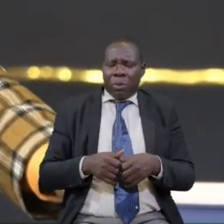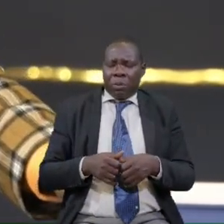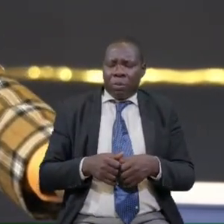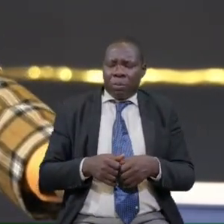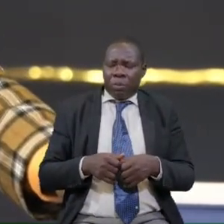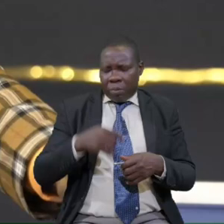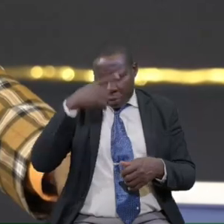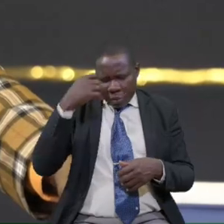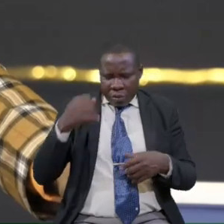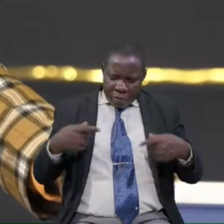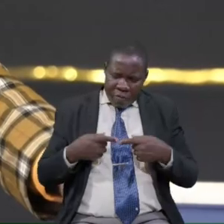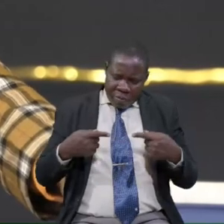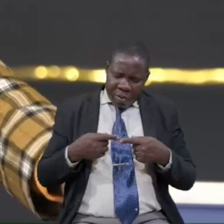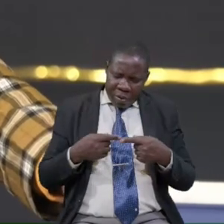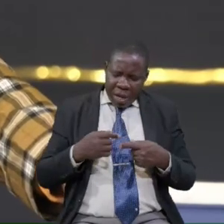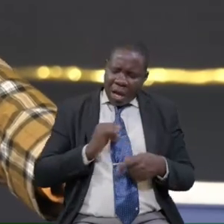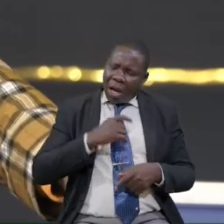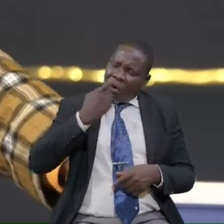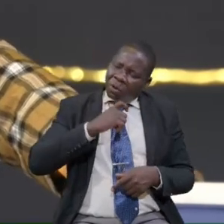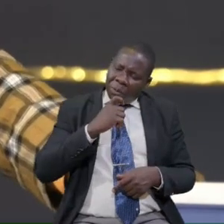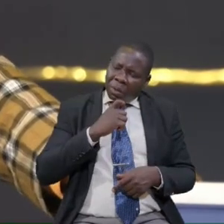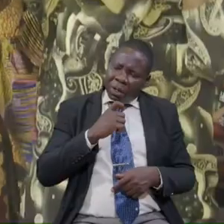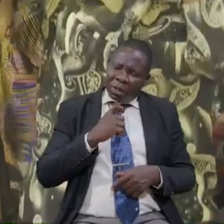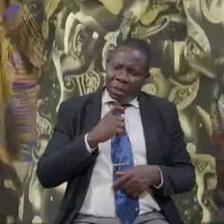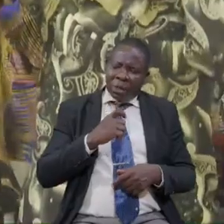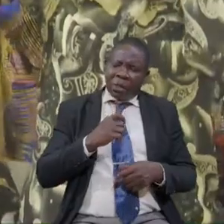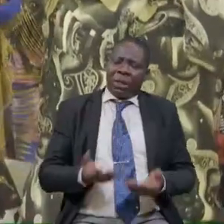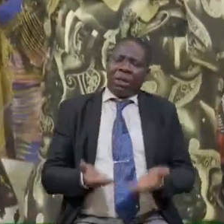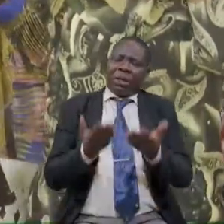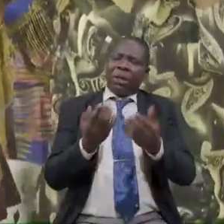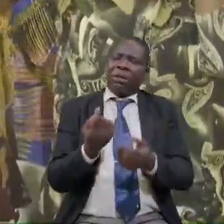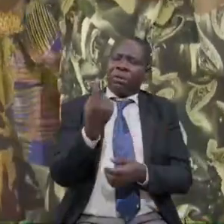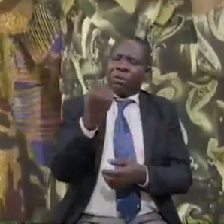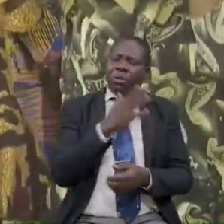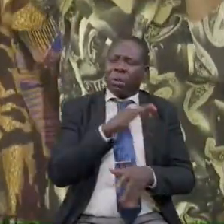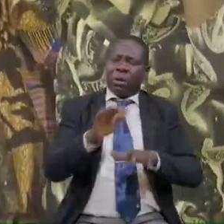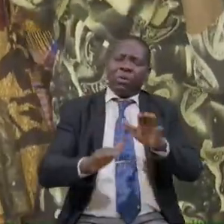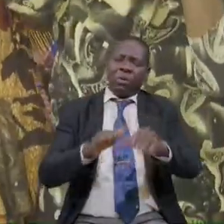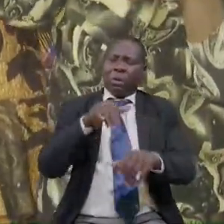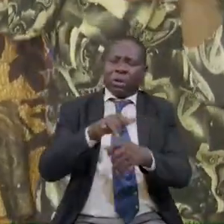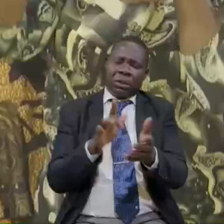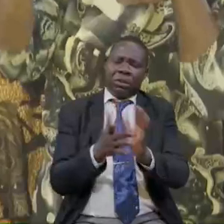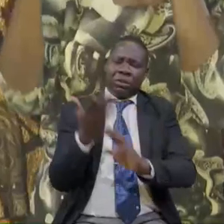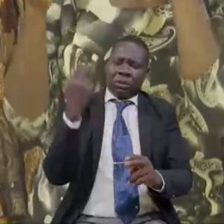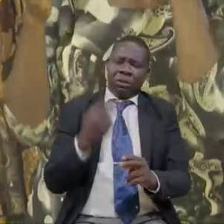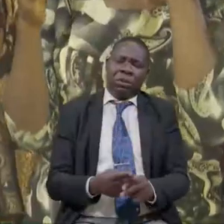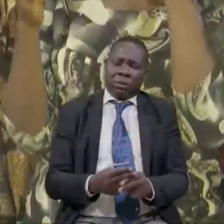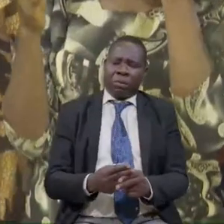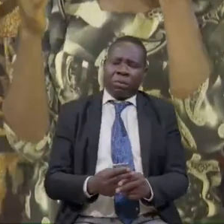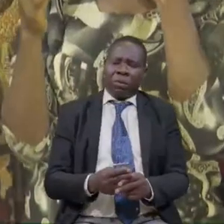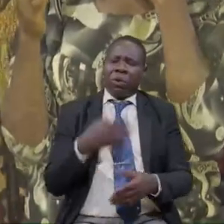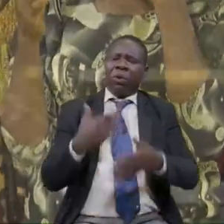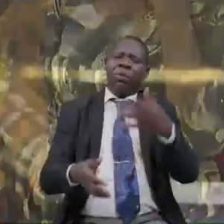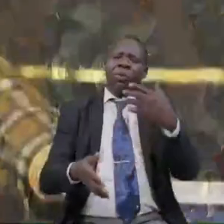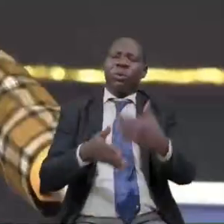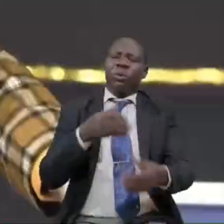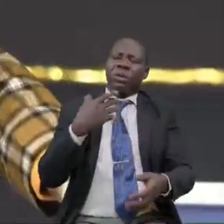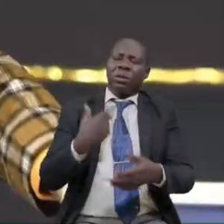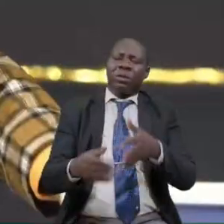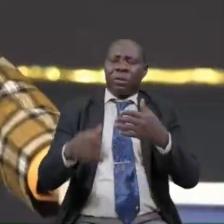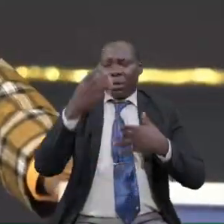quel que soit le cas, je vous commande de vous lever, marcher au nom de Jésus. Quelle que soit la